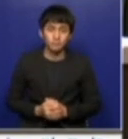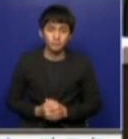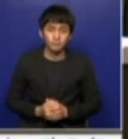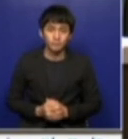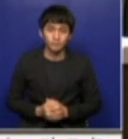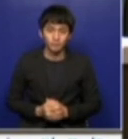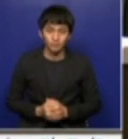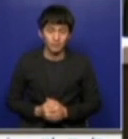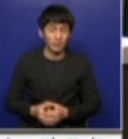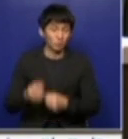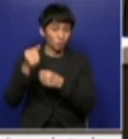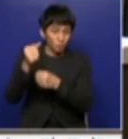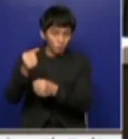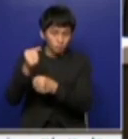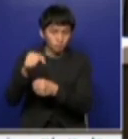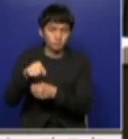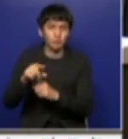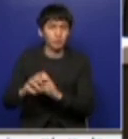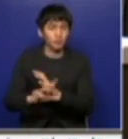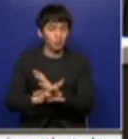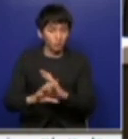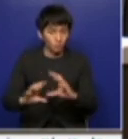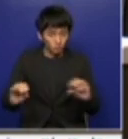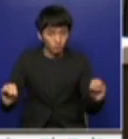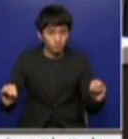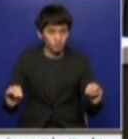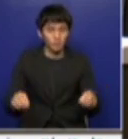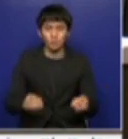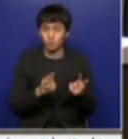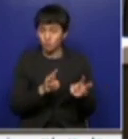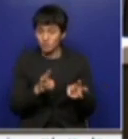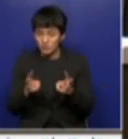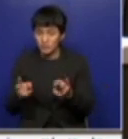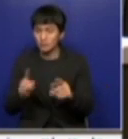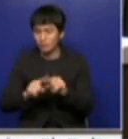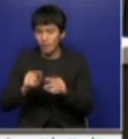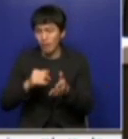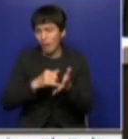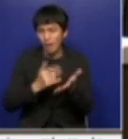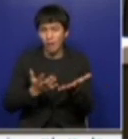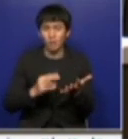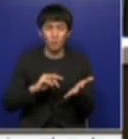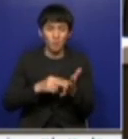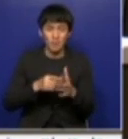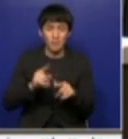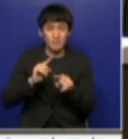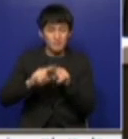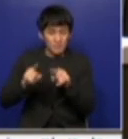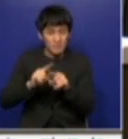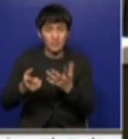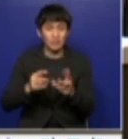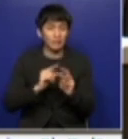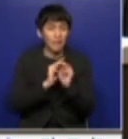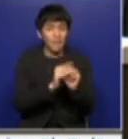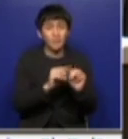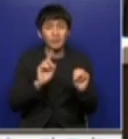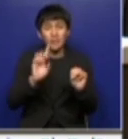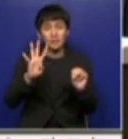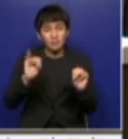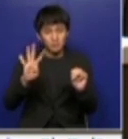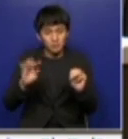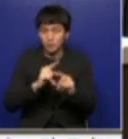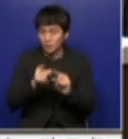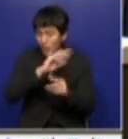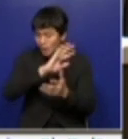เขาชุมนุมด้วยความสงบชุมนุมสันติวิธีปราศจากอาวุธใช้สิทธิ์ตามนัยมาตรา 44ทุกอย่างเพื่อ